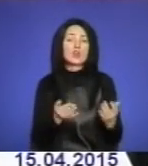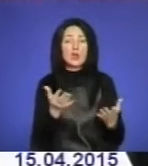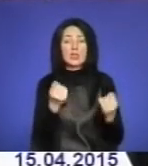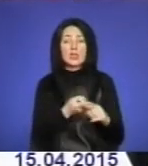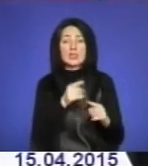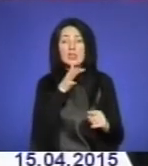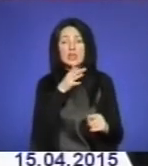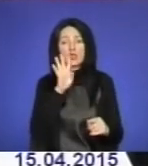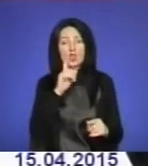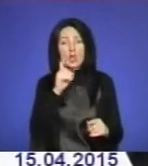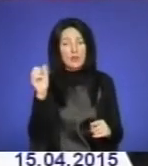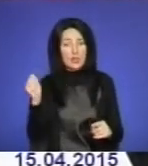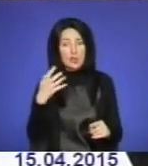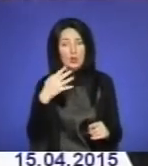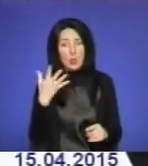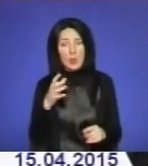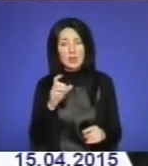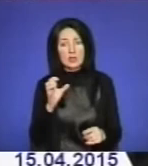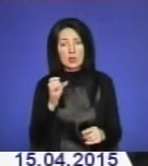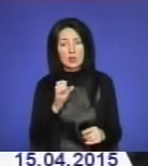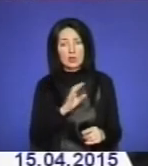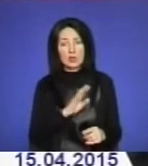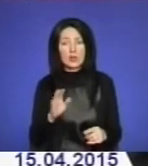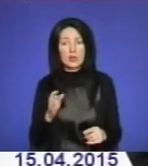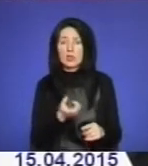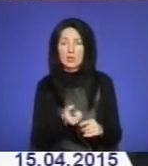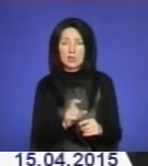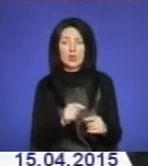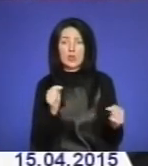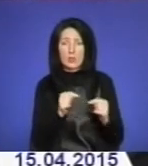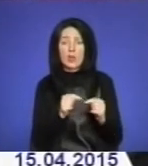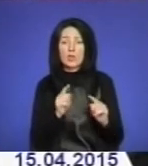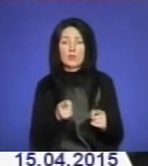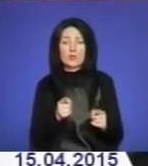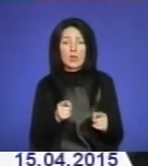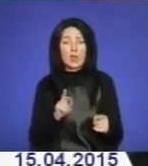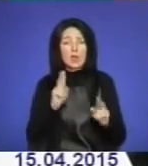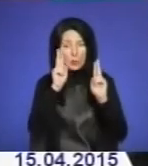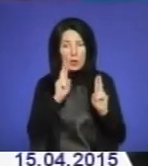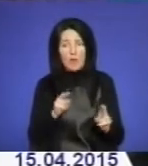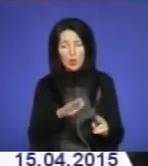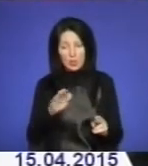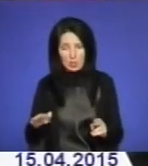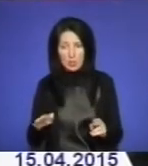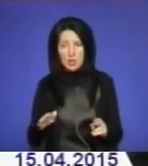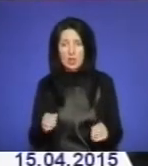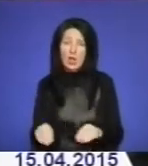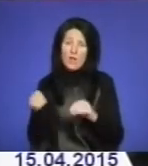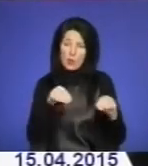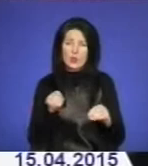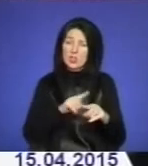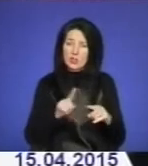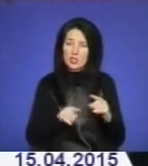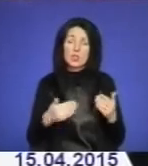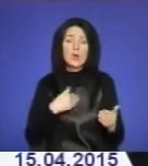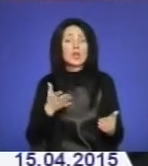45 секунд, він не зовсім відповідає дійсності, тому що, як правило, евакуюються діти швидше. Але ми чекаємо доповіді начальника